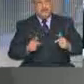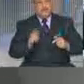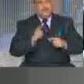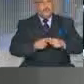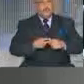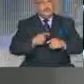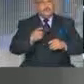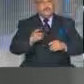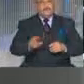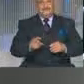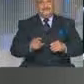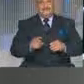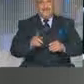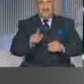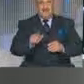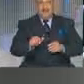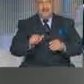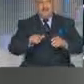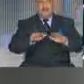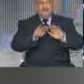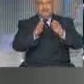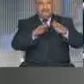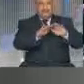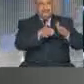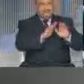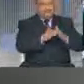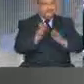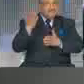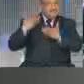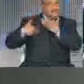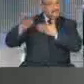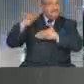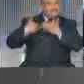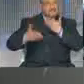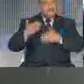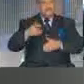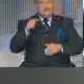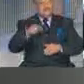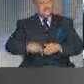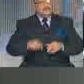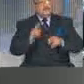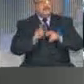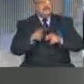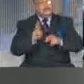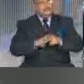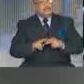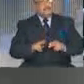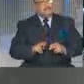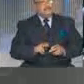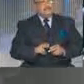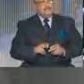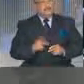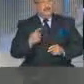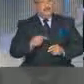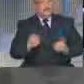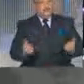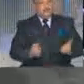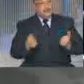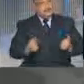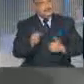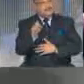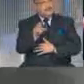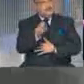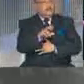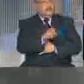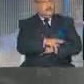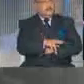ثم اللي ناقص هو التثمين متاع المعالم هذه. يعني المواقع معروفة محددة تقريبا، التثمين متاع المواقع